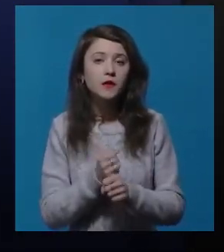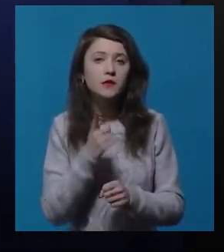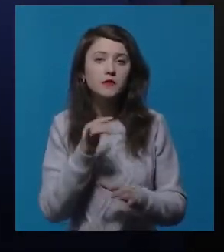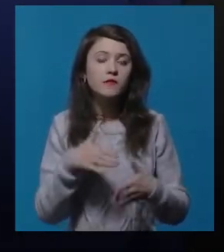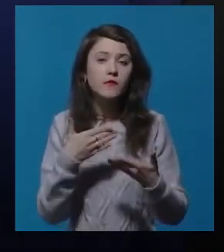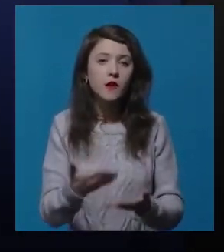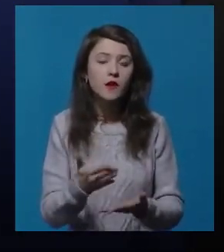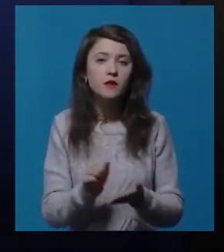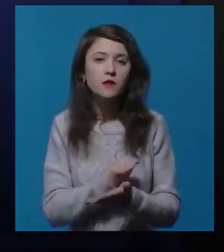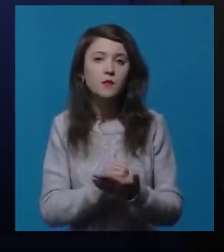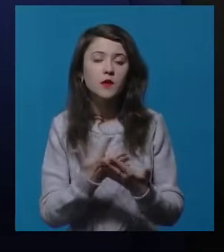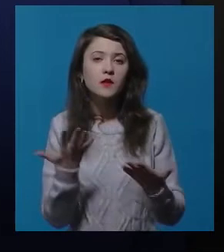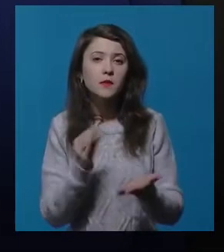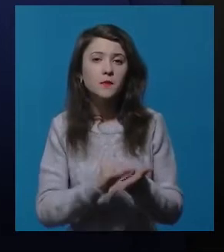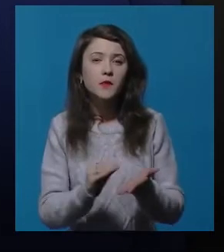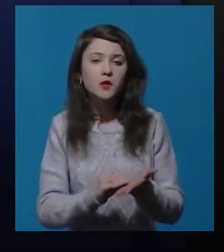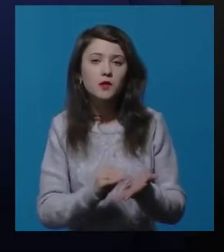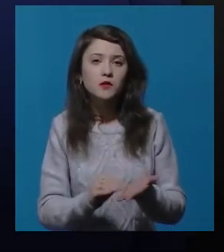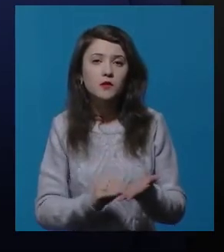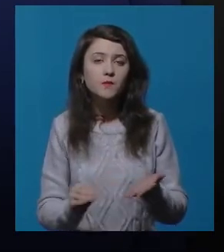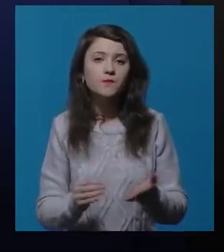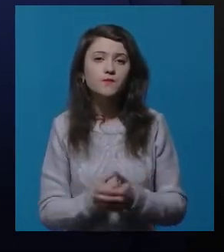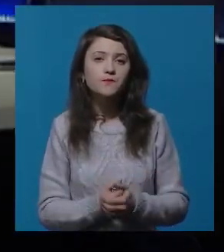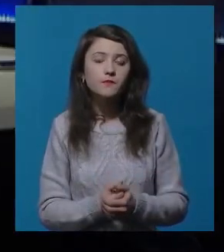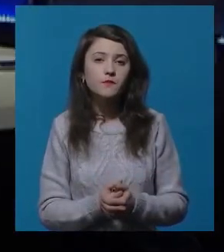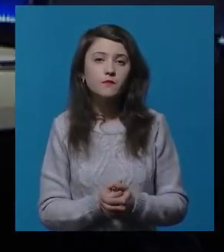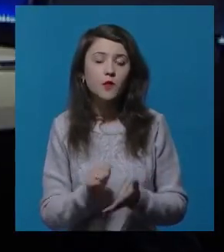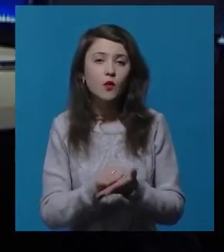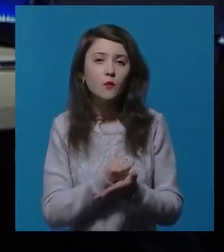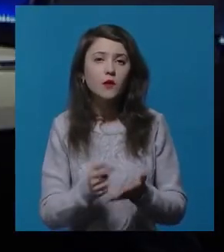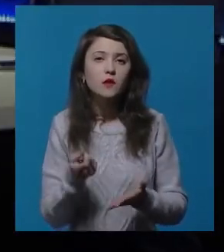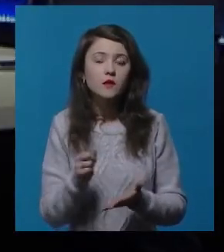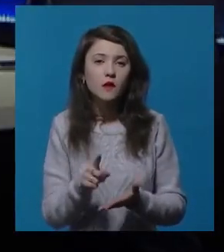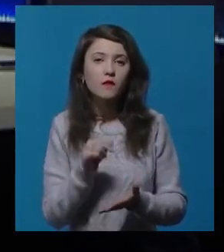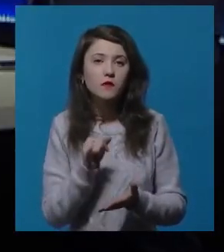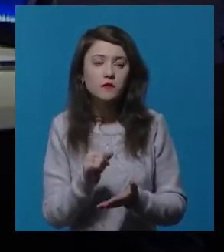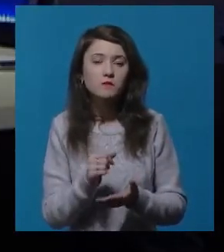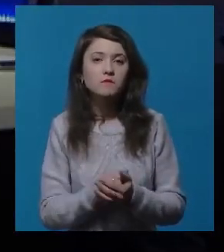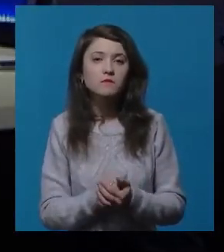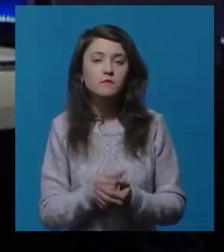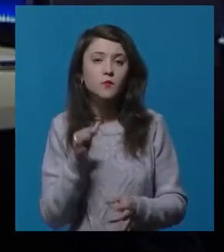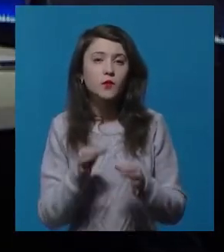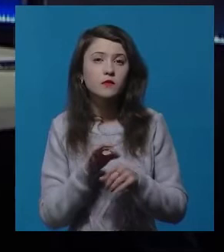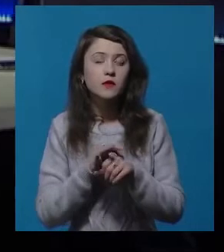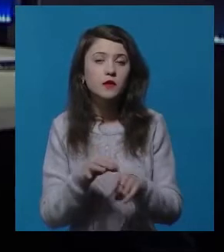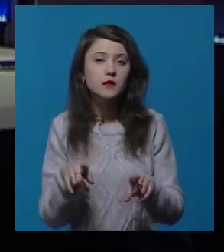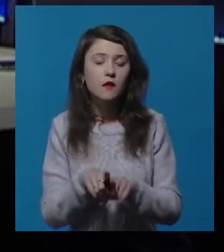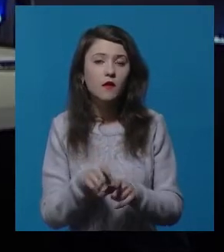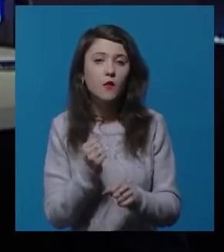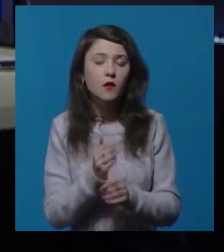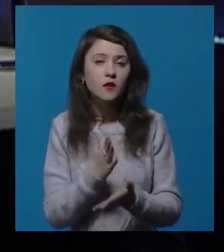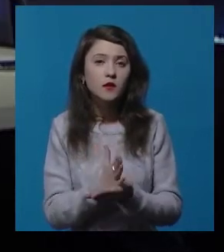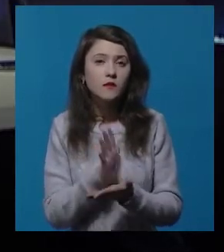які пишуть непроцесуальні документи і навіть процесуальні документи, бо така функція в центру є, коли